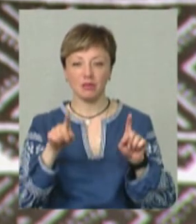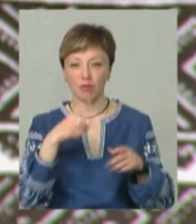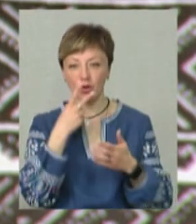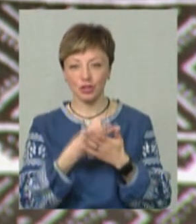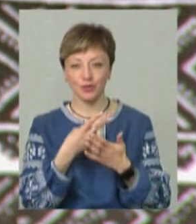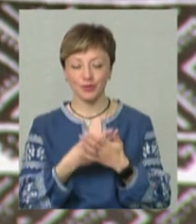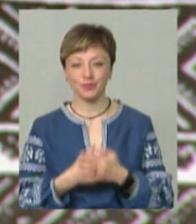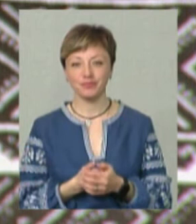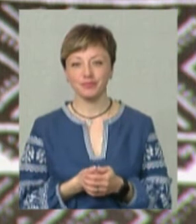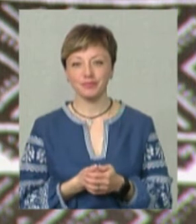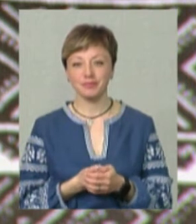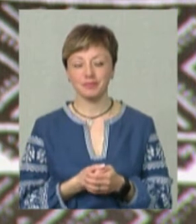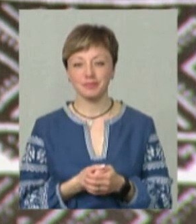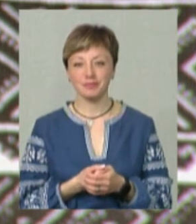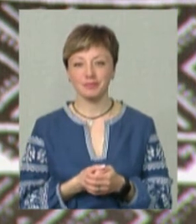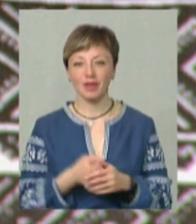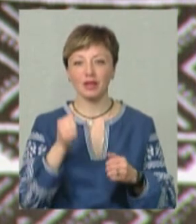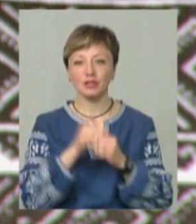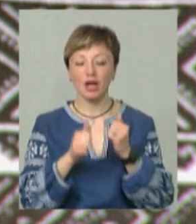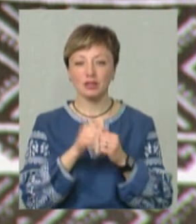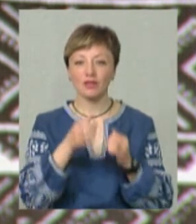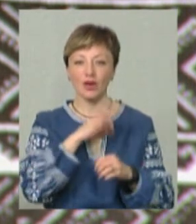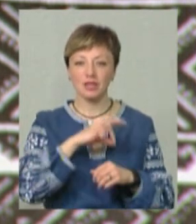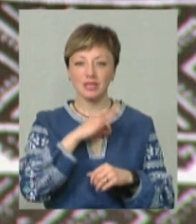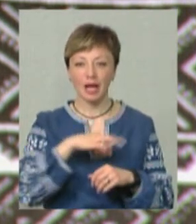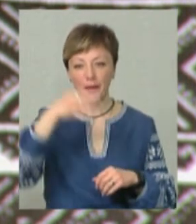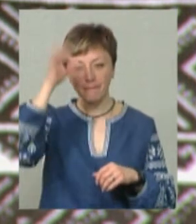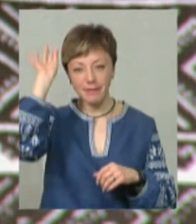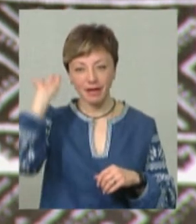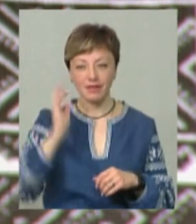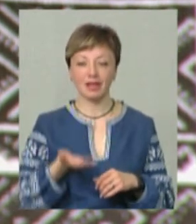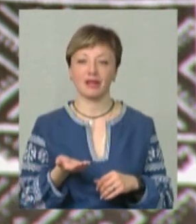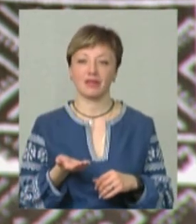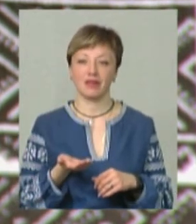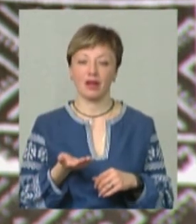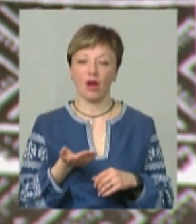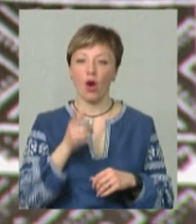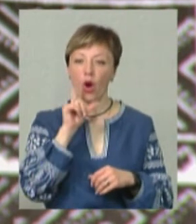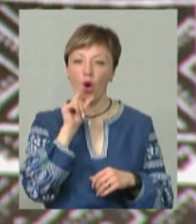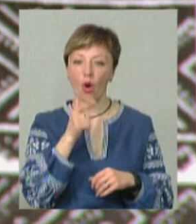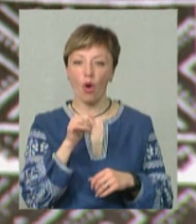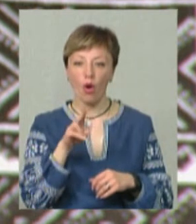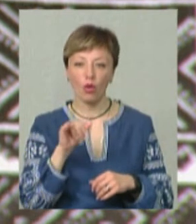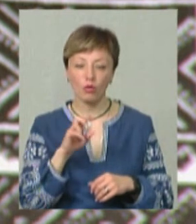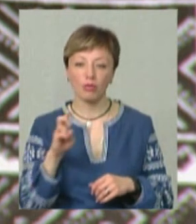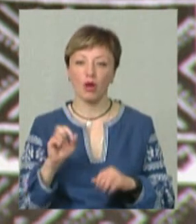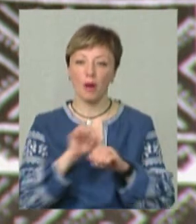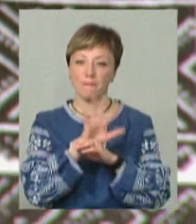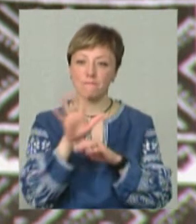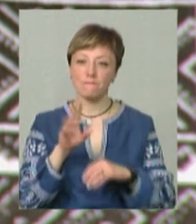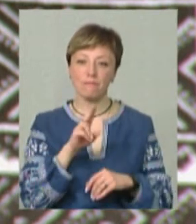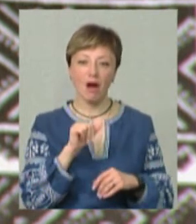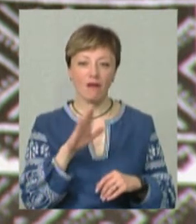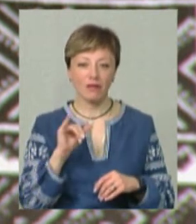покажу, є часте використання півників, до прикладу, там голубів, павичів. Що вони